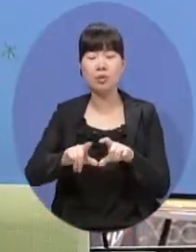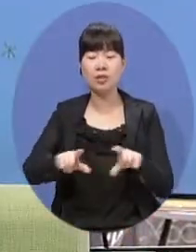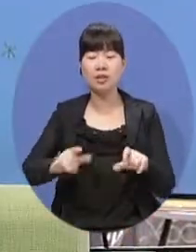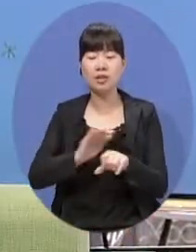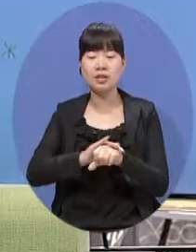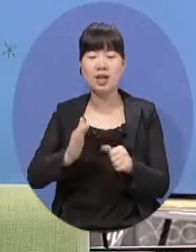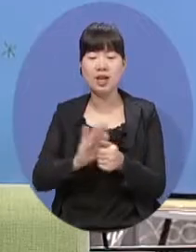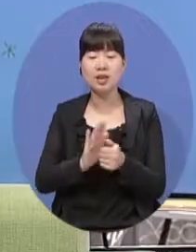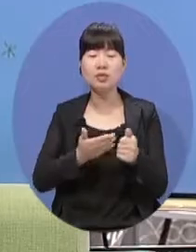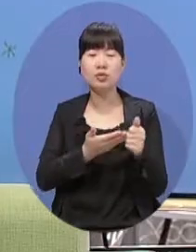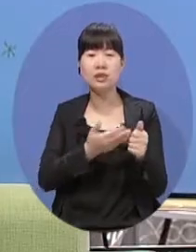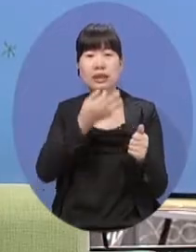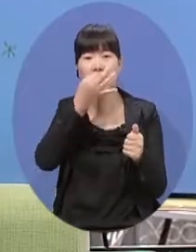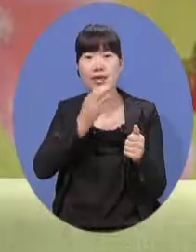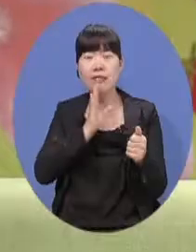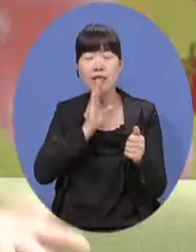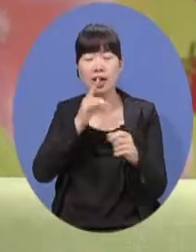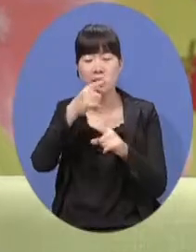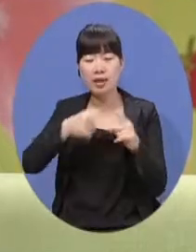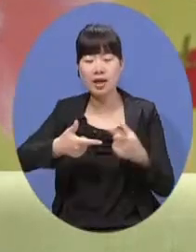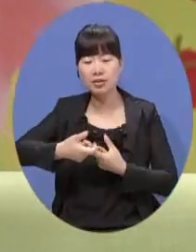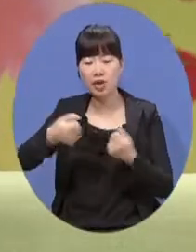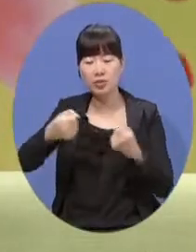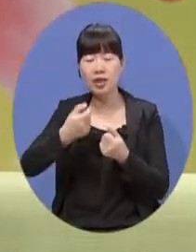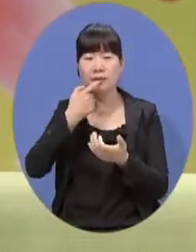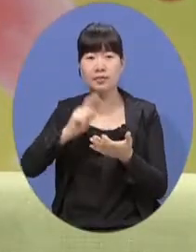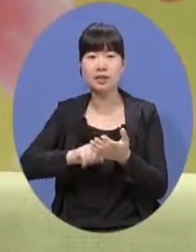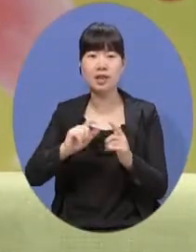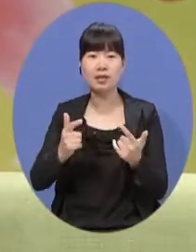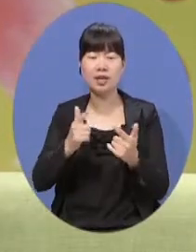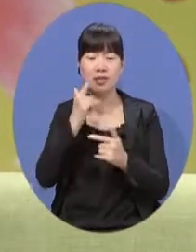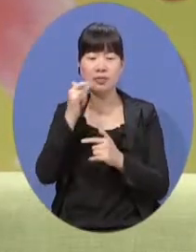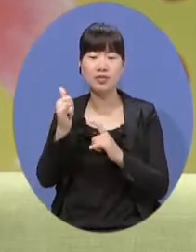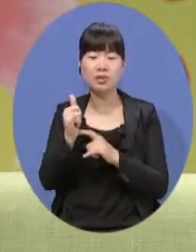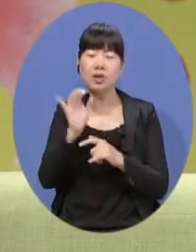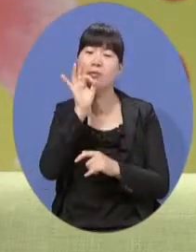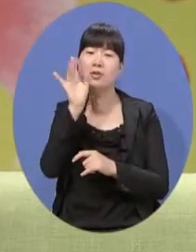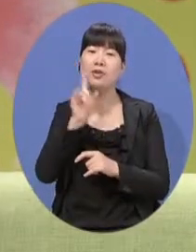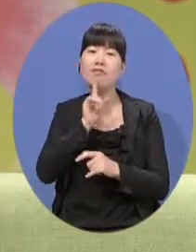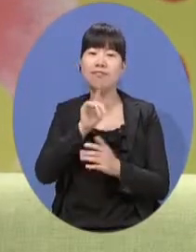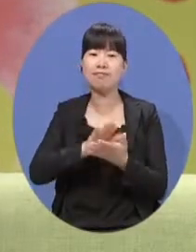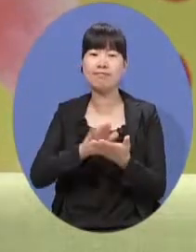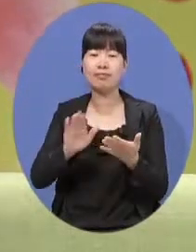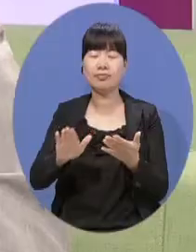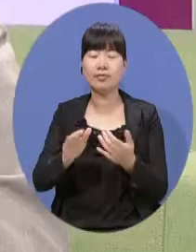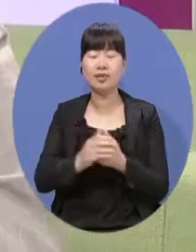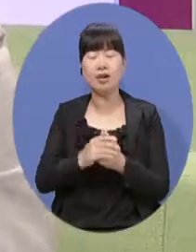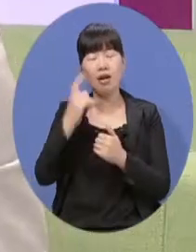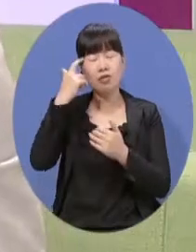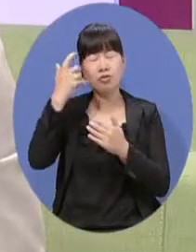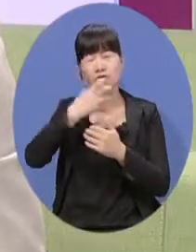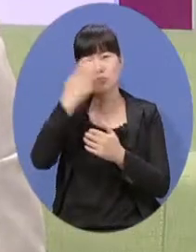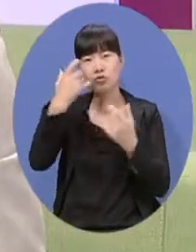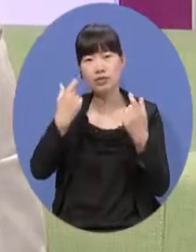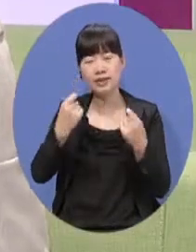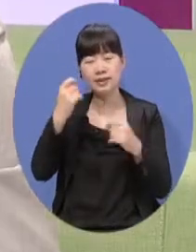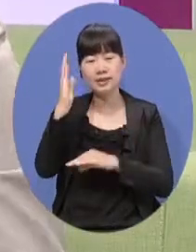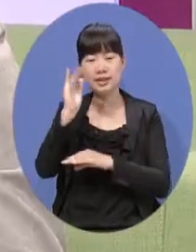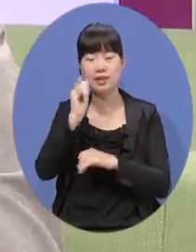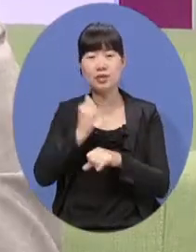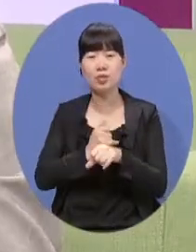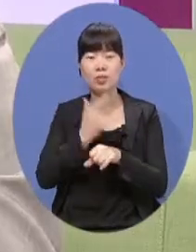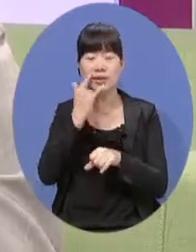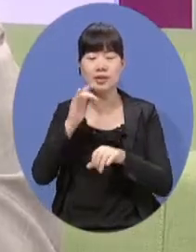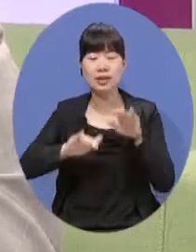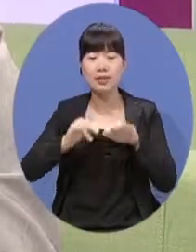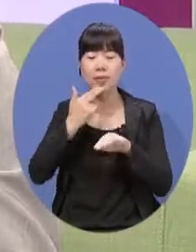좀 그럼요, 이게 반으로 딱 나눠서 해주기가 좀 어렵잖아요. 부모님 뭐 불가능한 거죠. 그건 이상적인 얘기고, 부모님은 이제